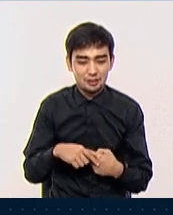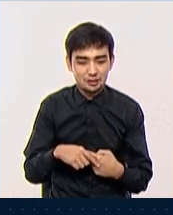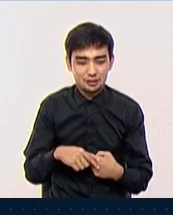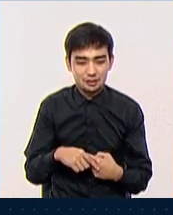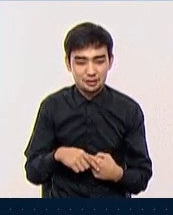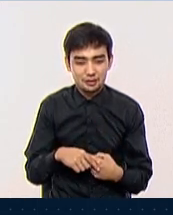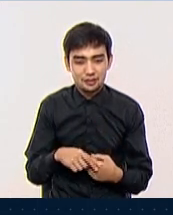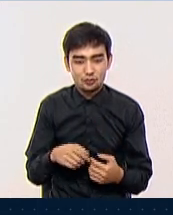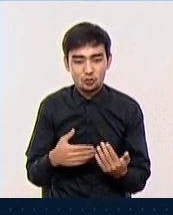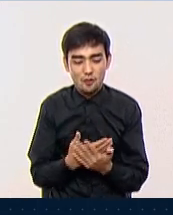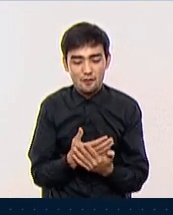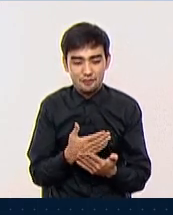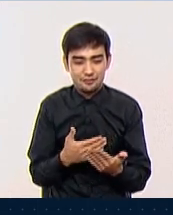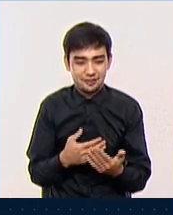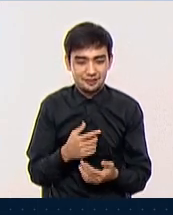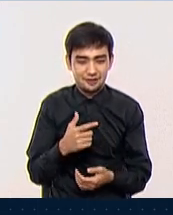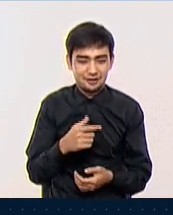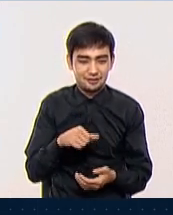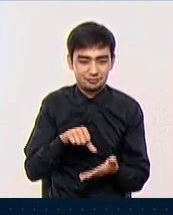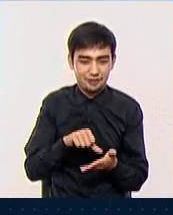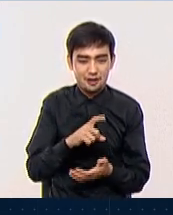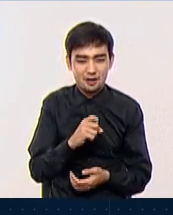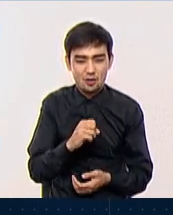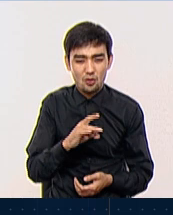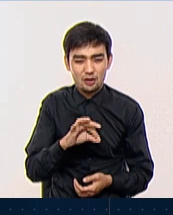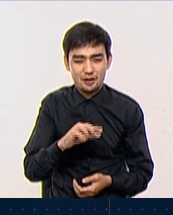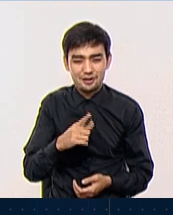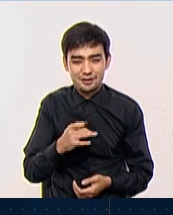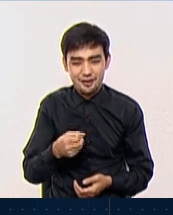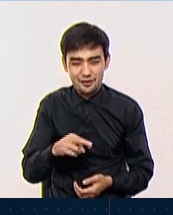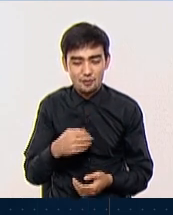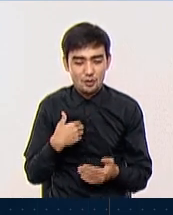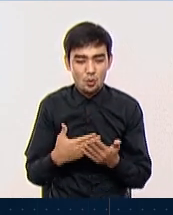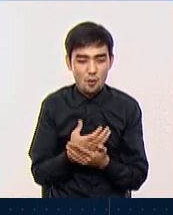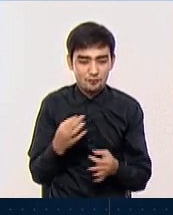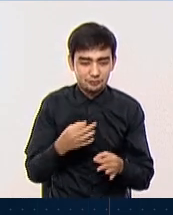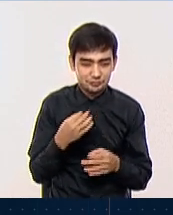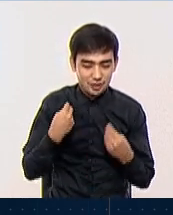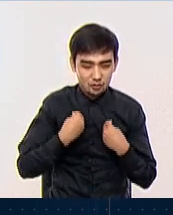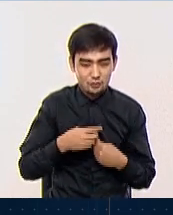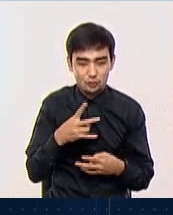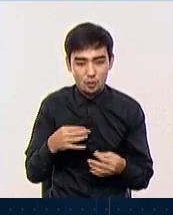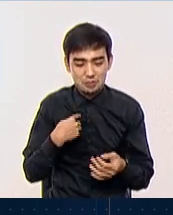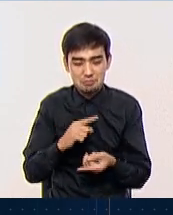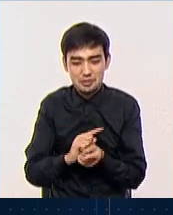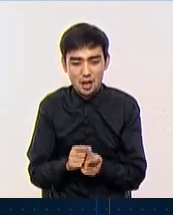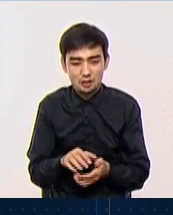Мы делали новую сценографию, но мы не делали новую хореографию. Мы шили новые костюмы, но мы ничего не меняли